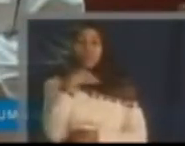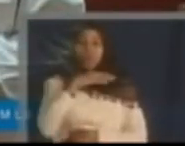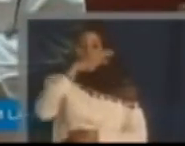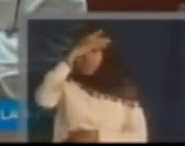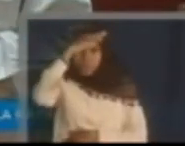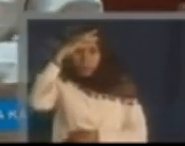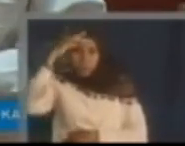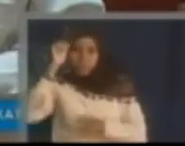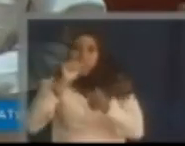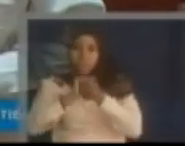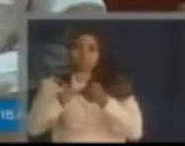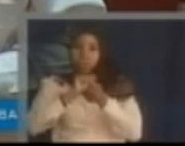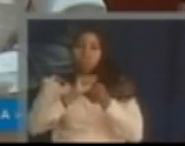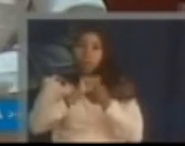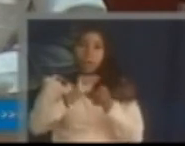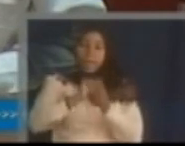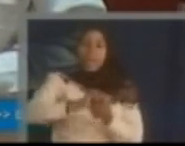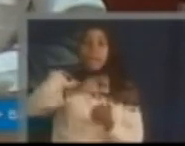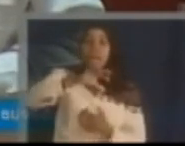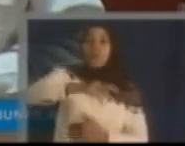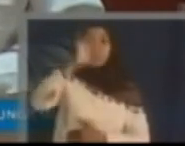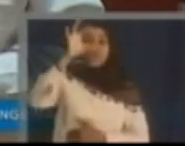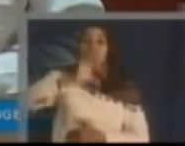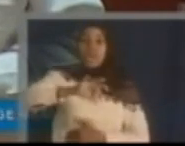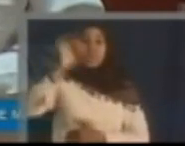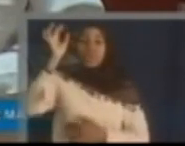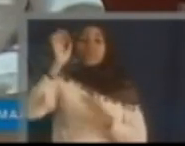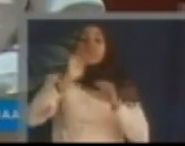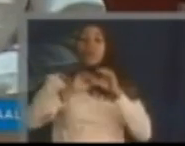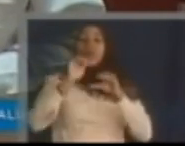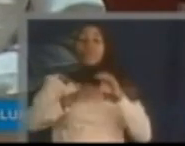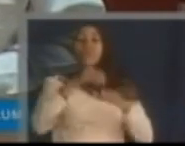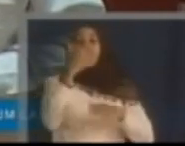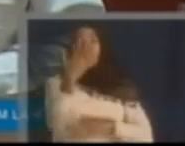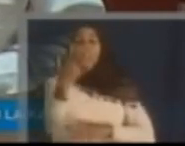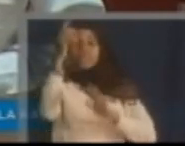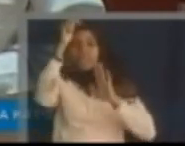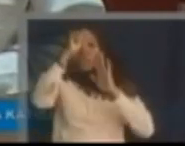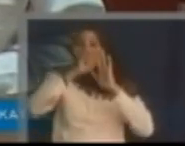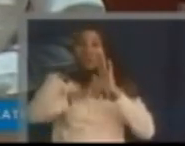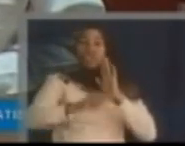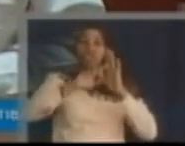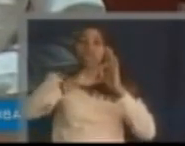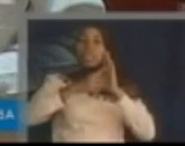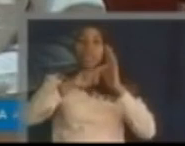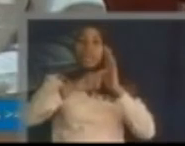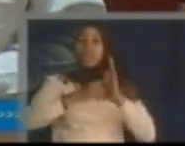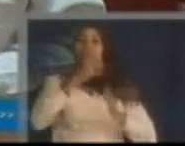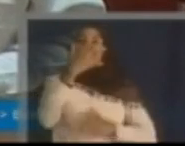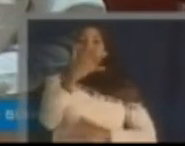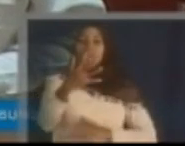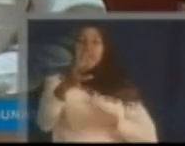wajumbe watano chini ya kanuni ya 58 kanuni ndogo ya kwanza D